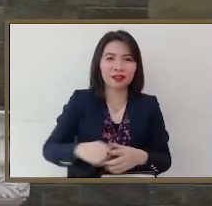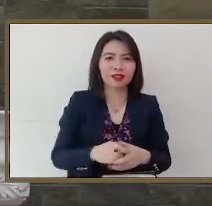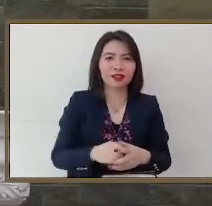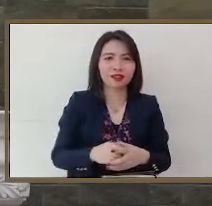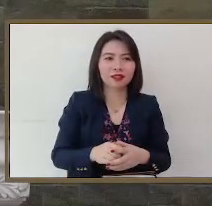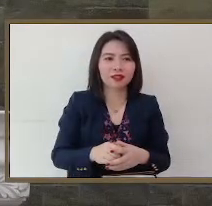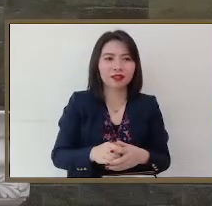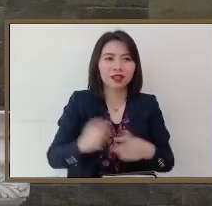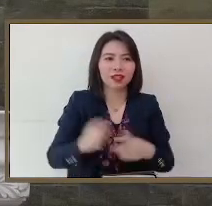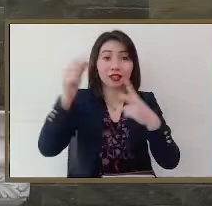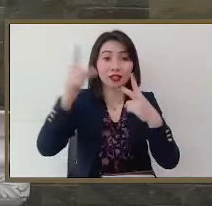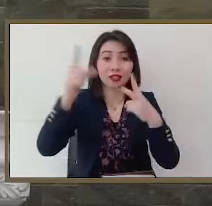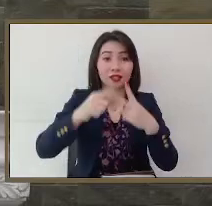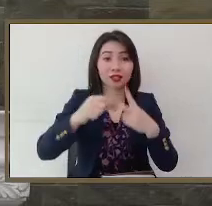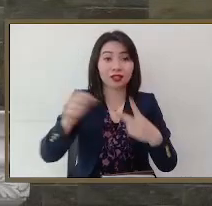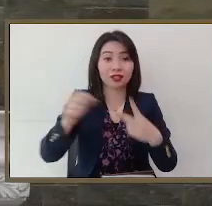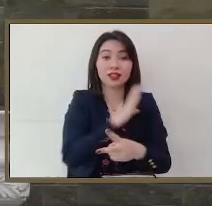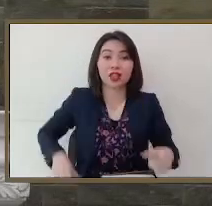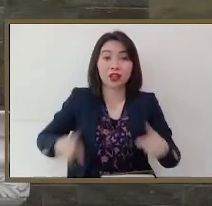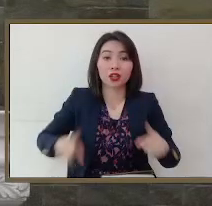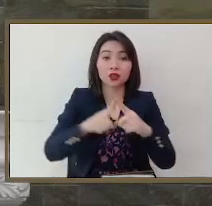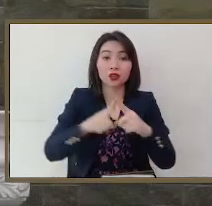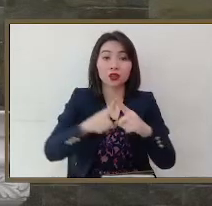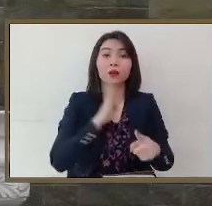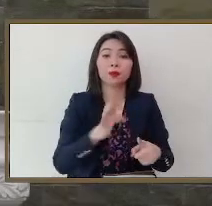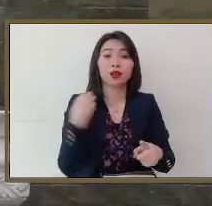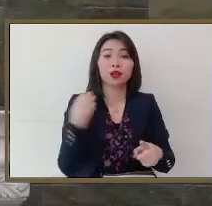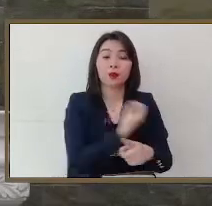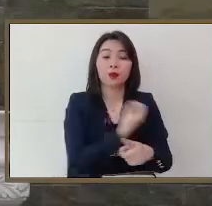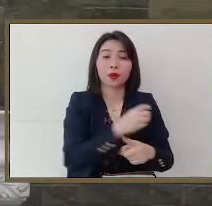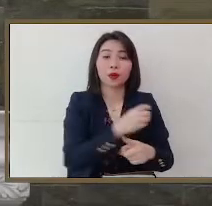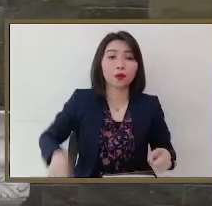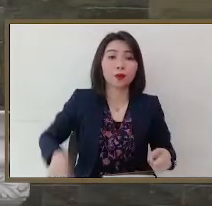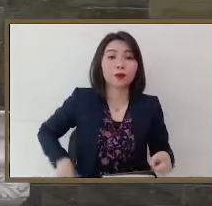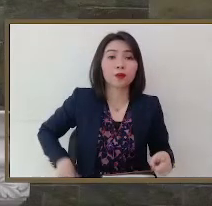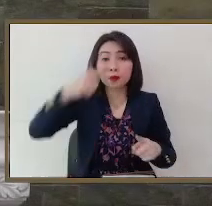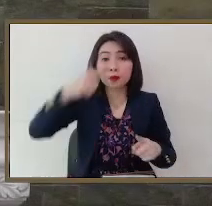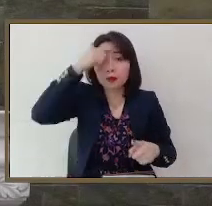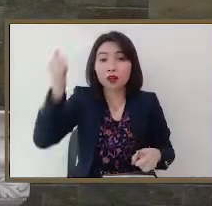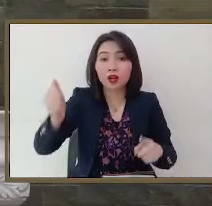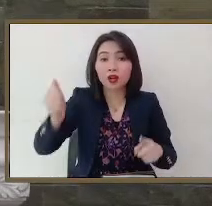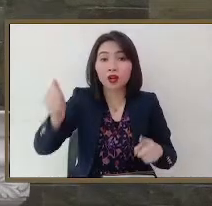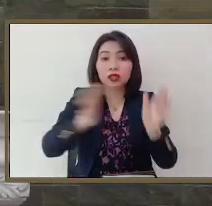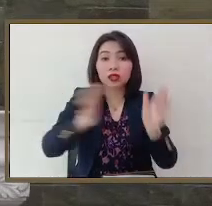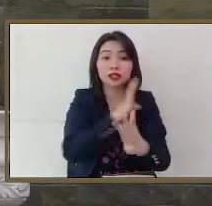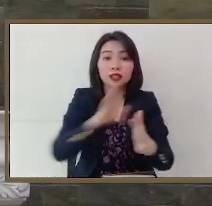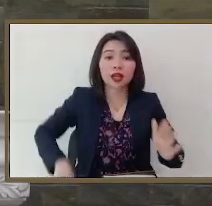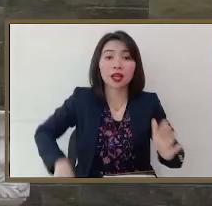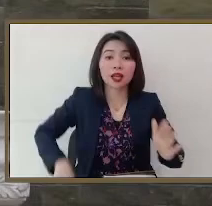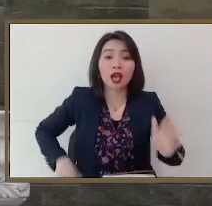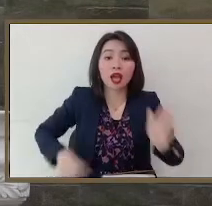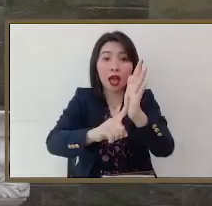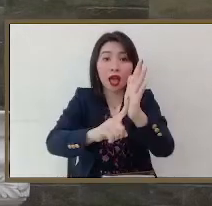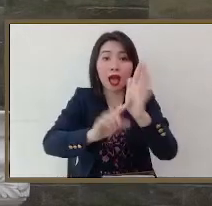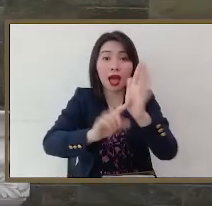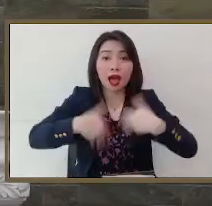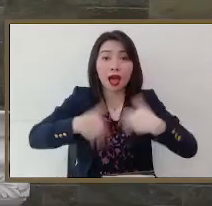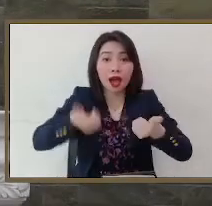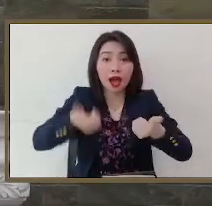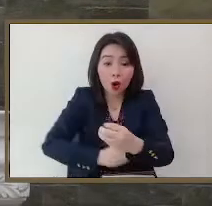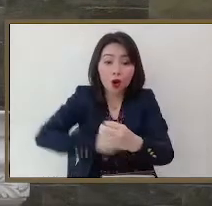kapatid. Sapagkat ipinakita ng Panginoong Jesucristo kung paano niya na-overcome yung pong